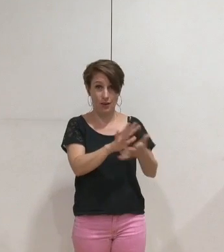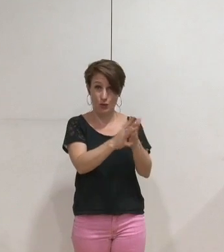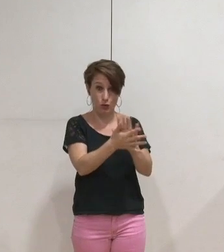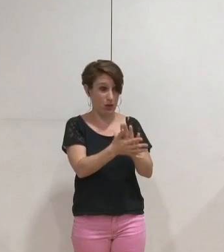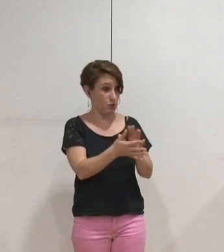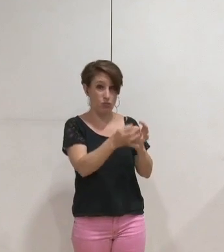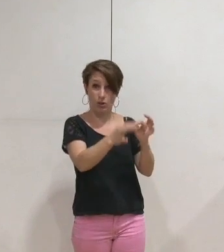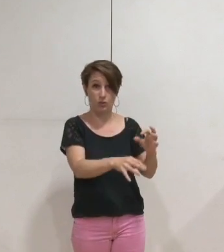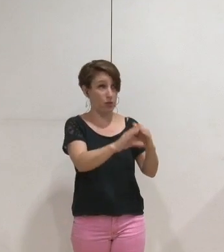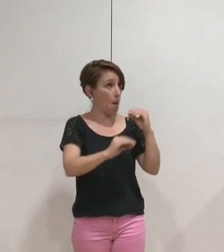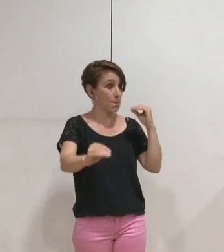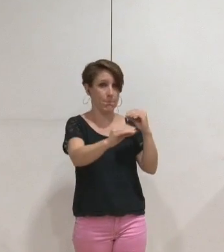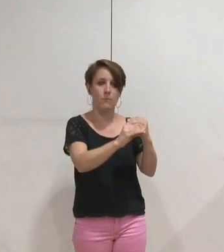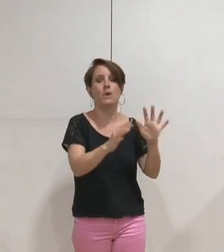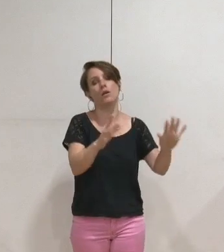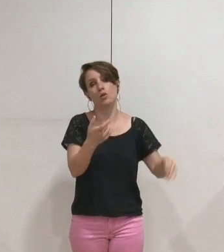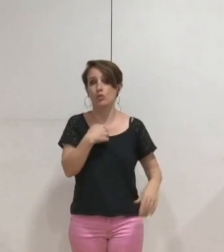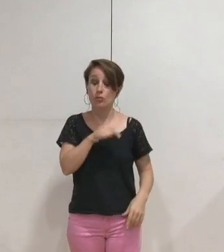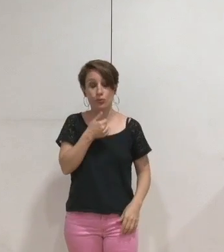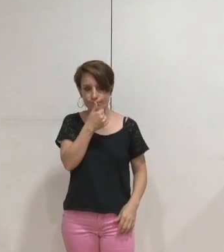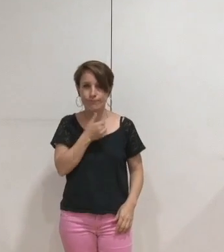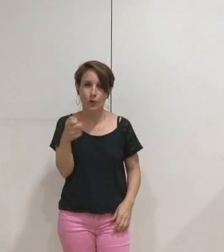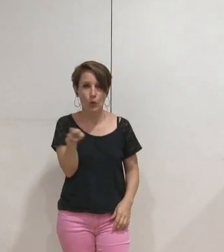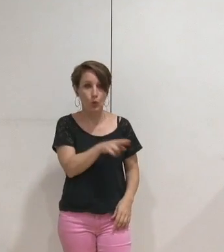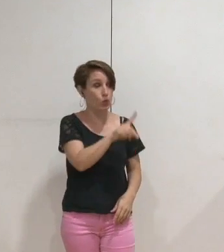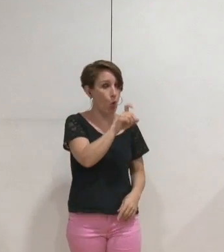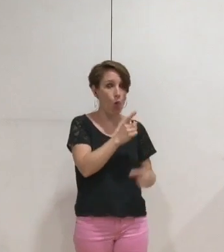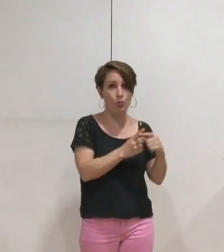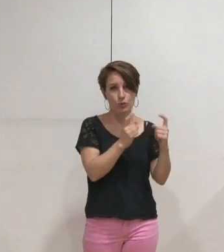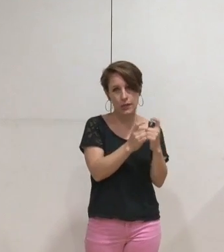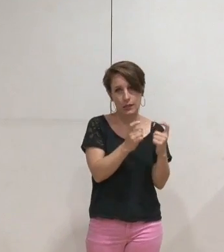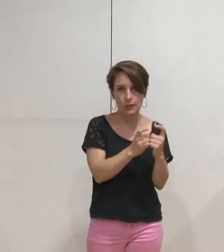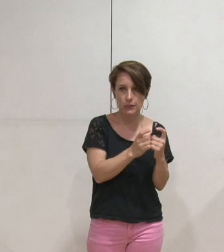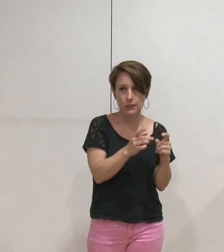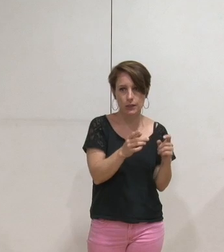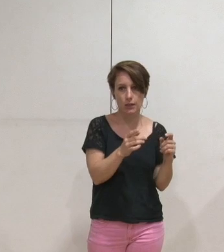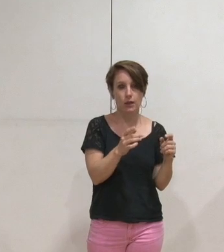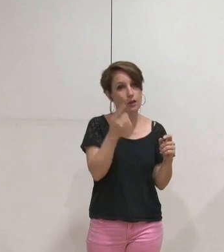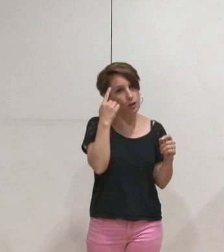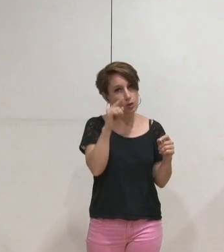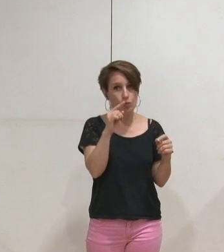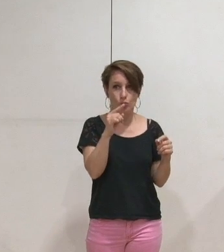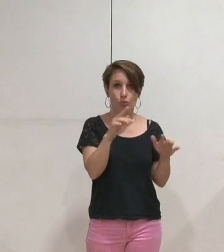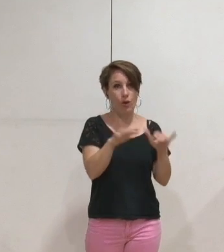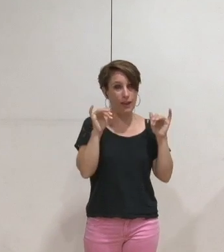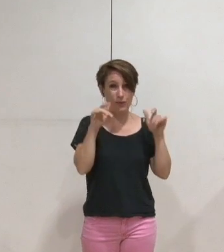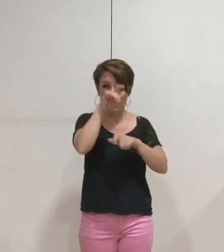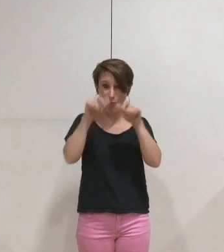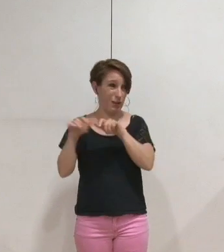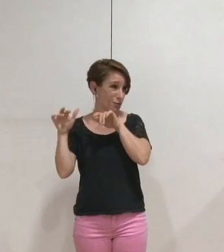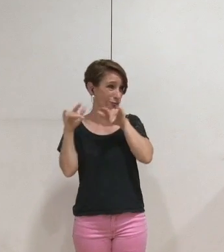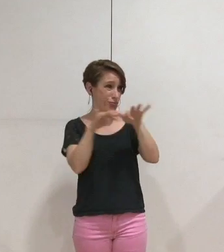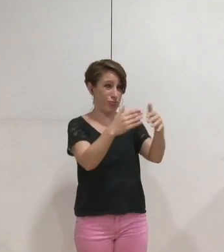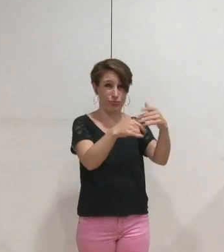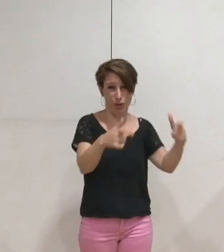l'eau électricité pour éviter d'avoir et du gardienage pour éviter que il y a un afflux de personnes dans un bâtiment dont les conditions nous